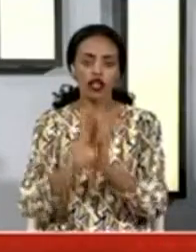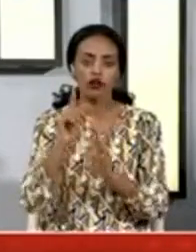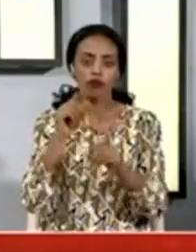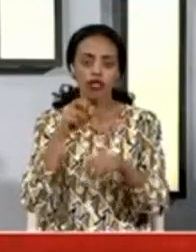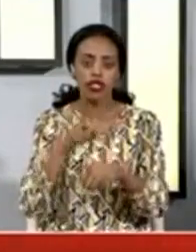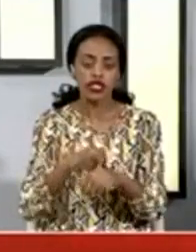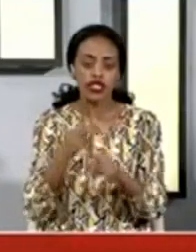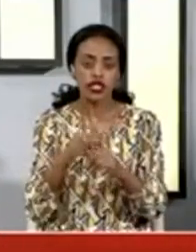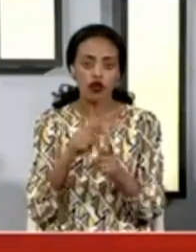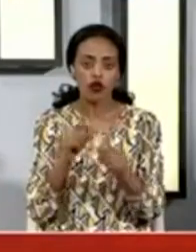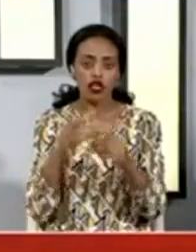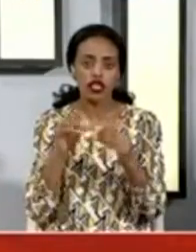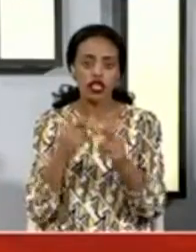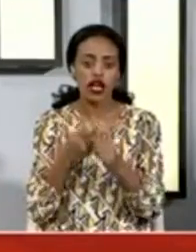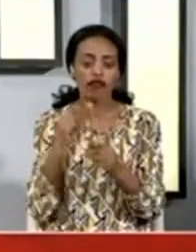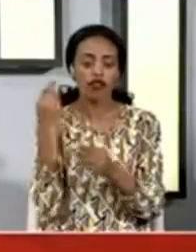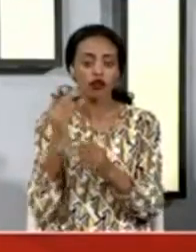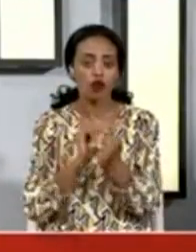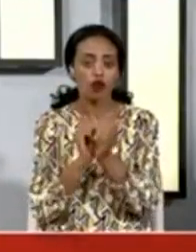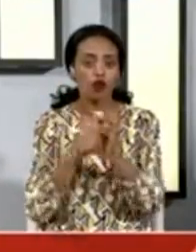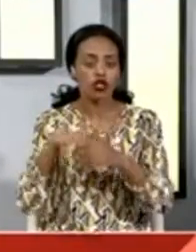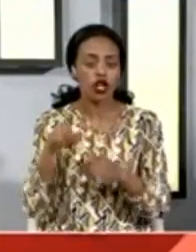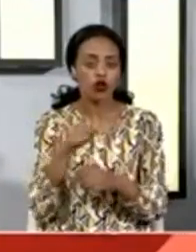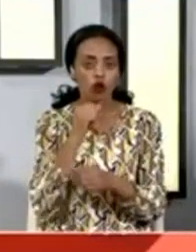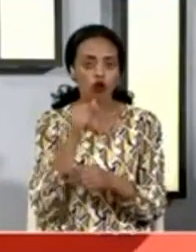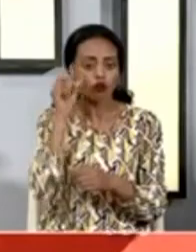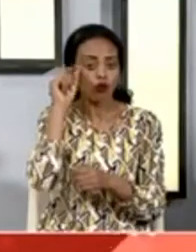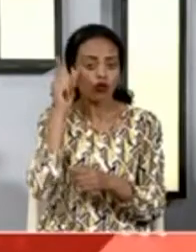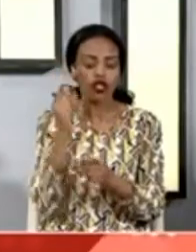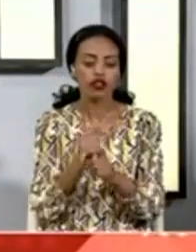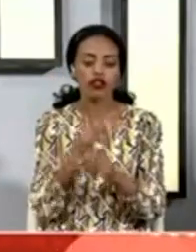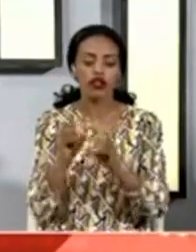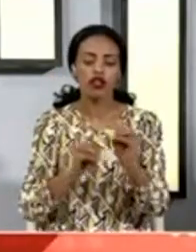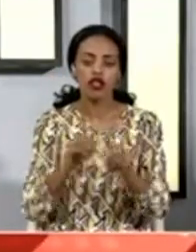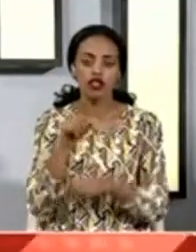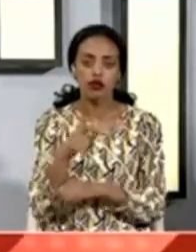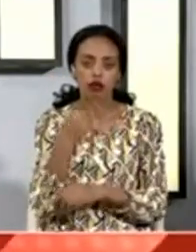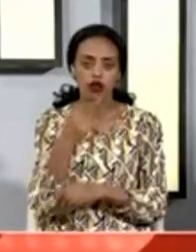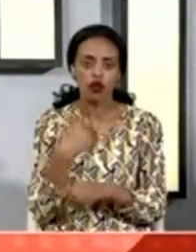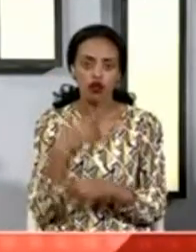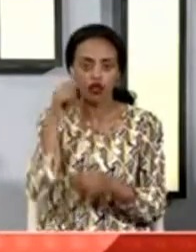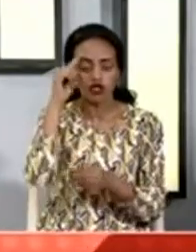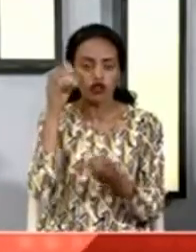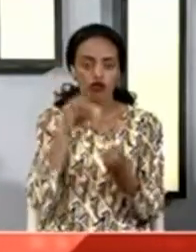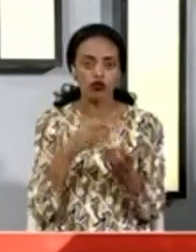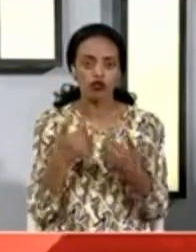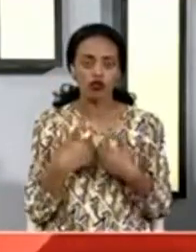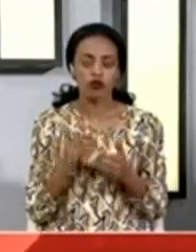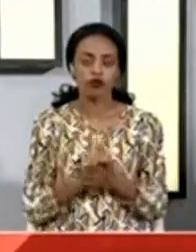ግዘ ገደብ ገንዘብና ካብ ጥቕሚ ወፃኢ ከይኸውንን እውን ብእውነ ክንንቀሳቀስ ይግባእ ድማ ተባሂሉ ሎ ተስፋይ ሃፍቱ ተወሳኺ